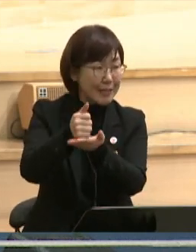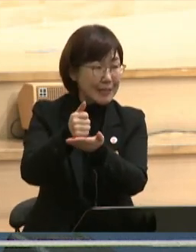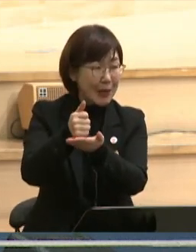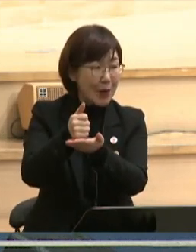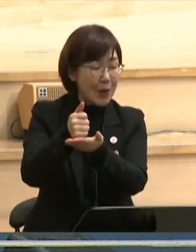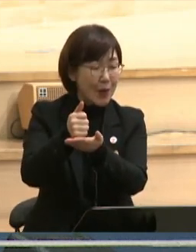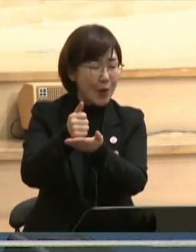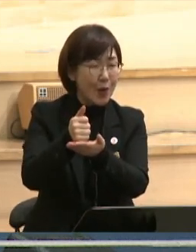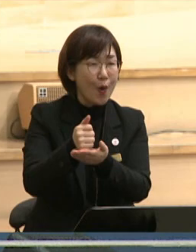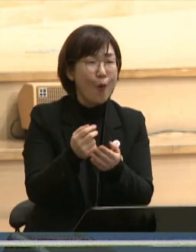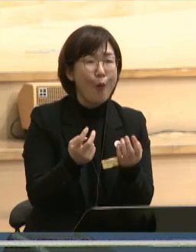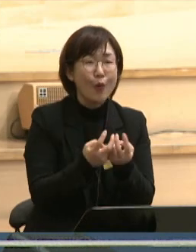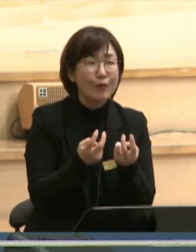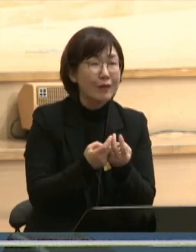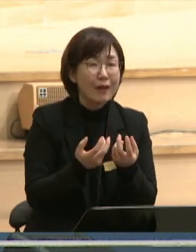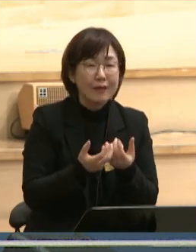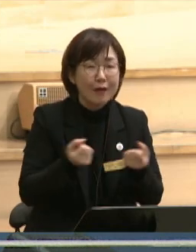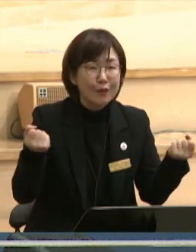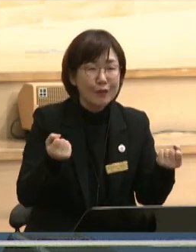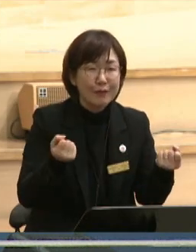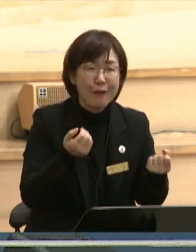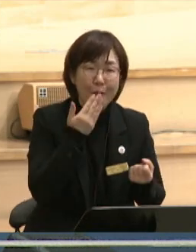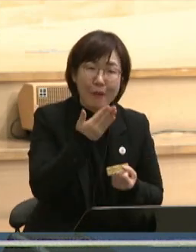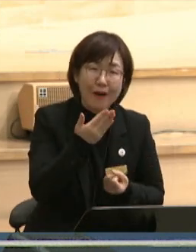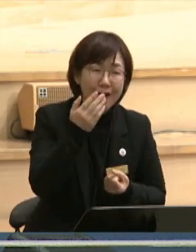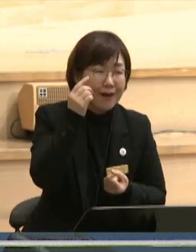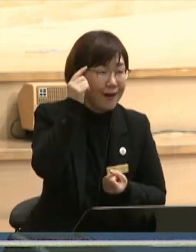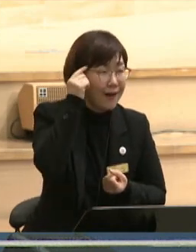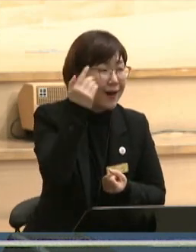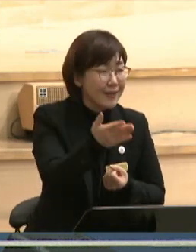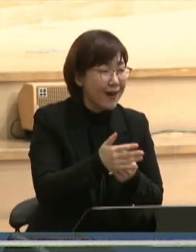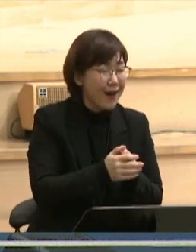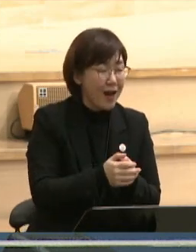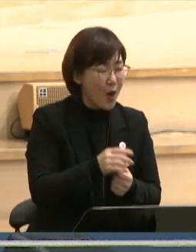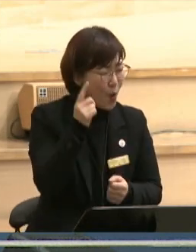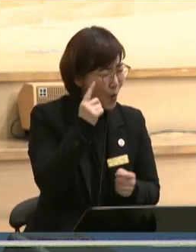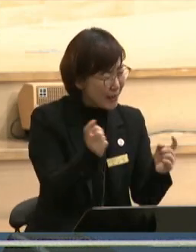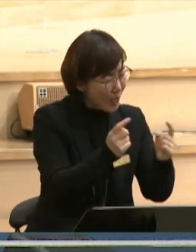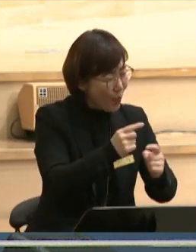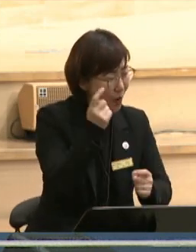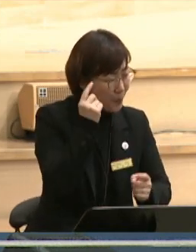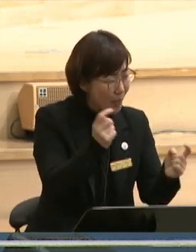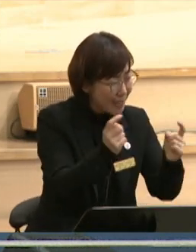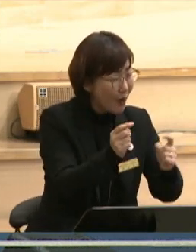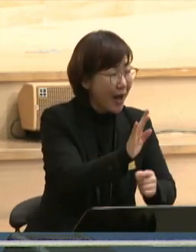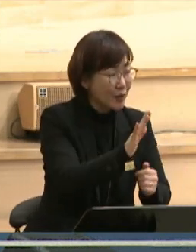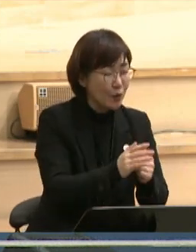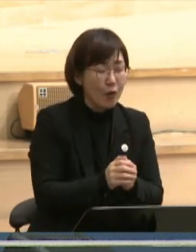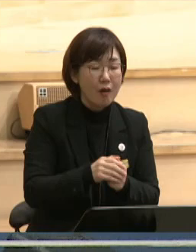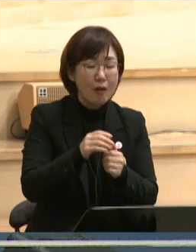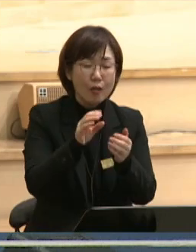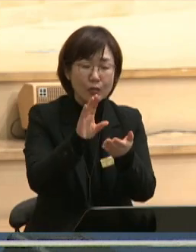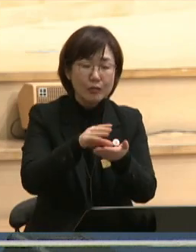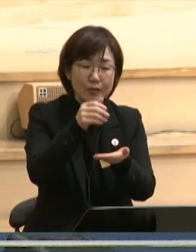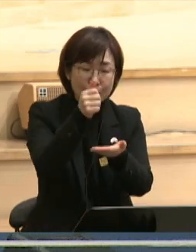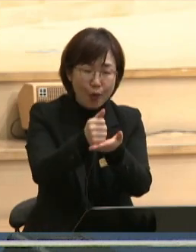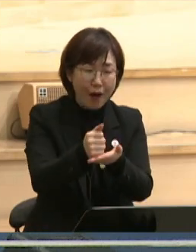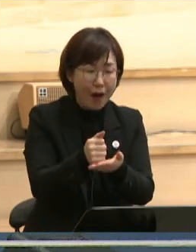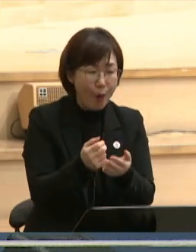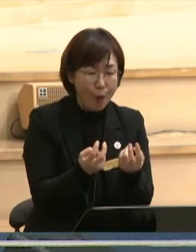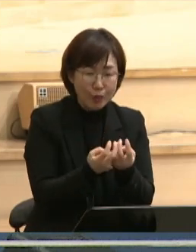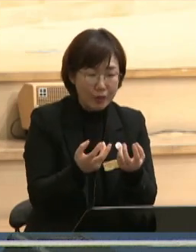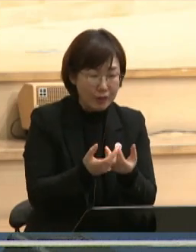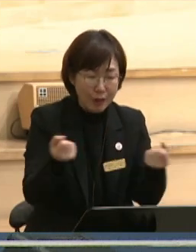어찌 난이었느냐 왜 싸우냐 이게 아니라 그리스도께서 어찌